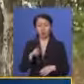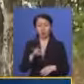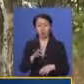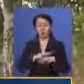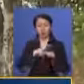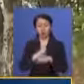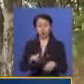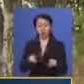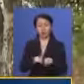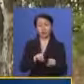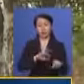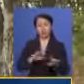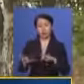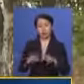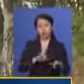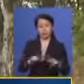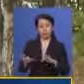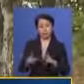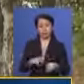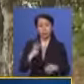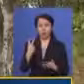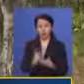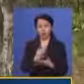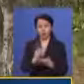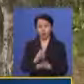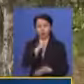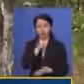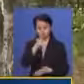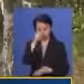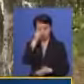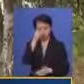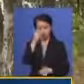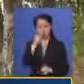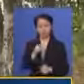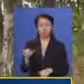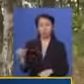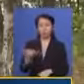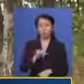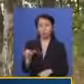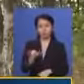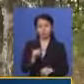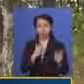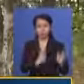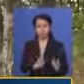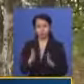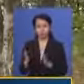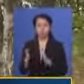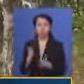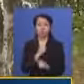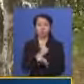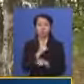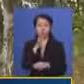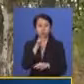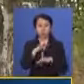проводим такие мероприятия 2 раза в месяц стабильно. по субботам, в карантинное время